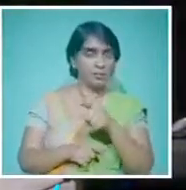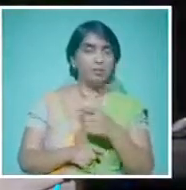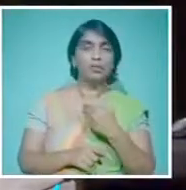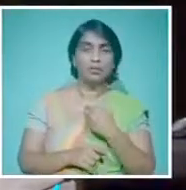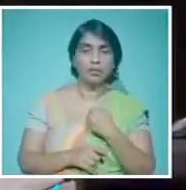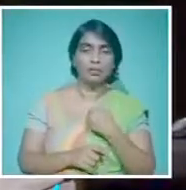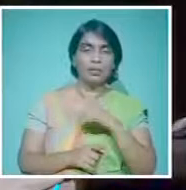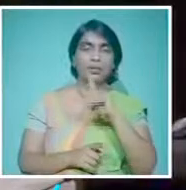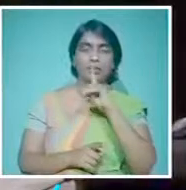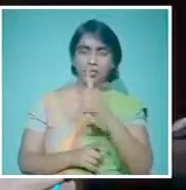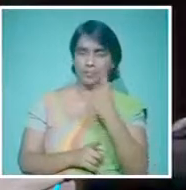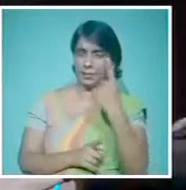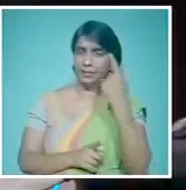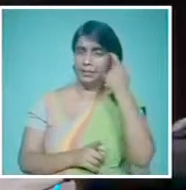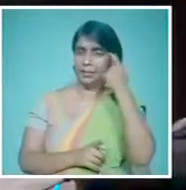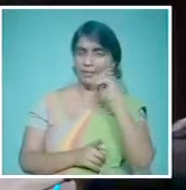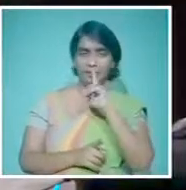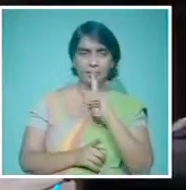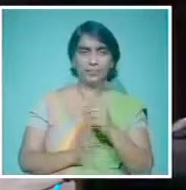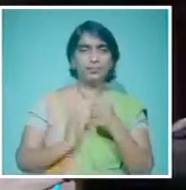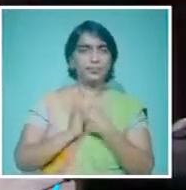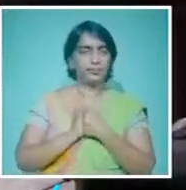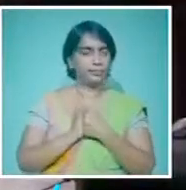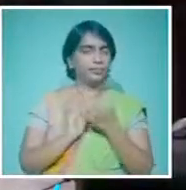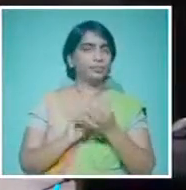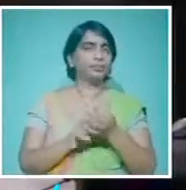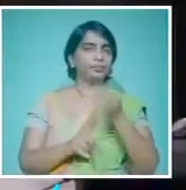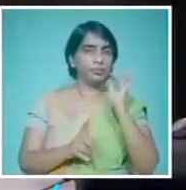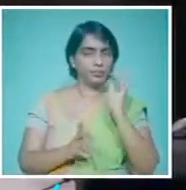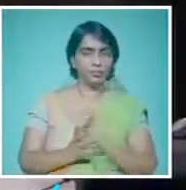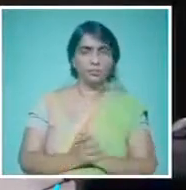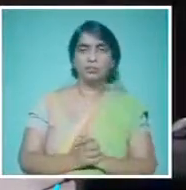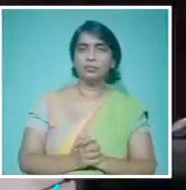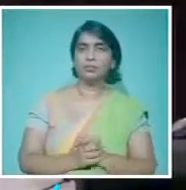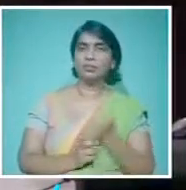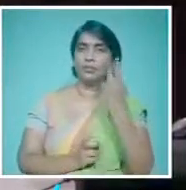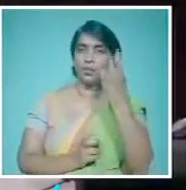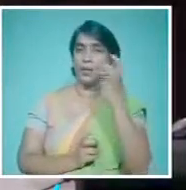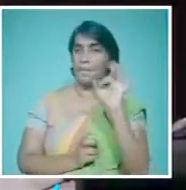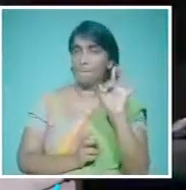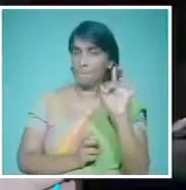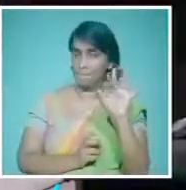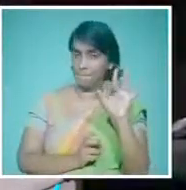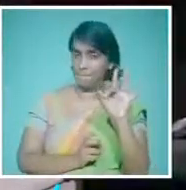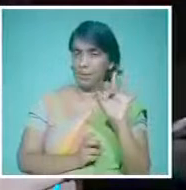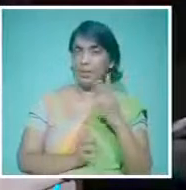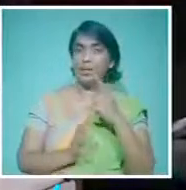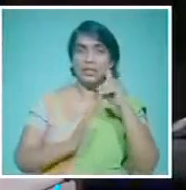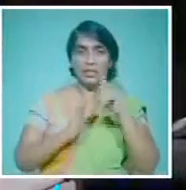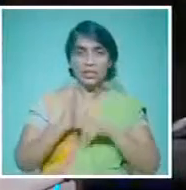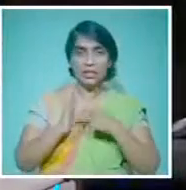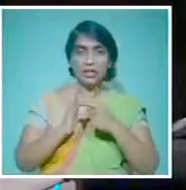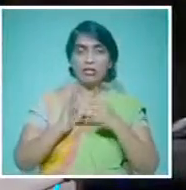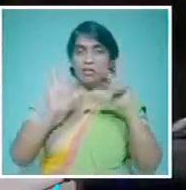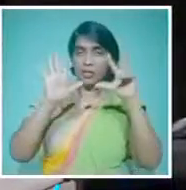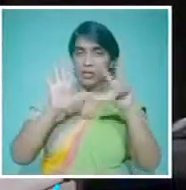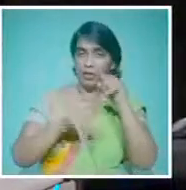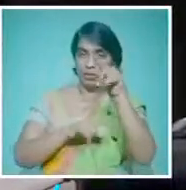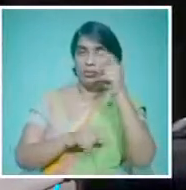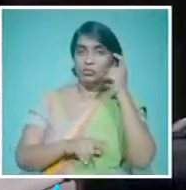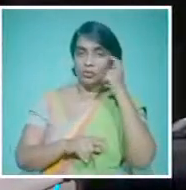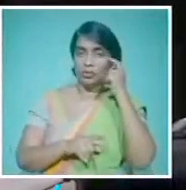mam matak karno eka deya karu sabhapati dumani 2015 janawari maase 8 wenda putuwana